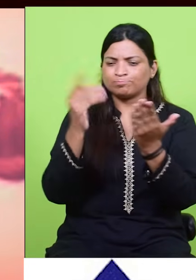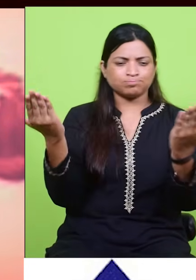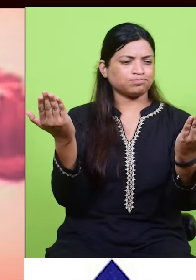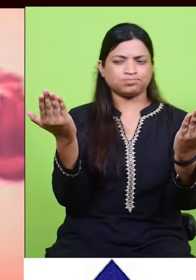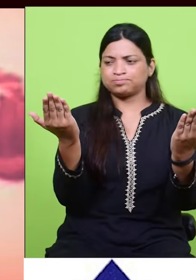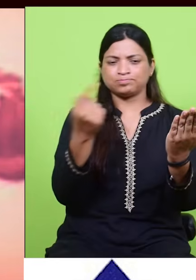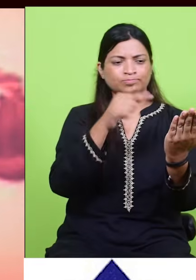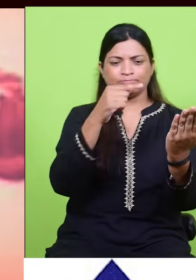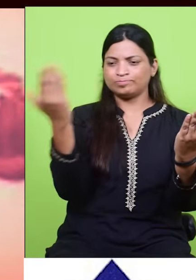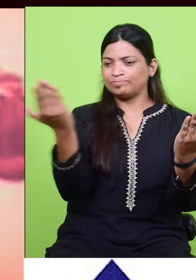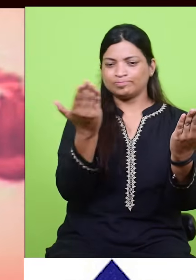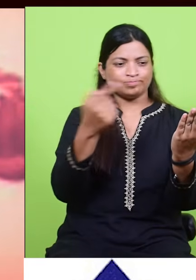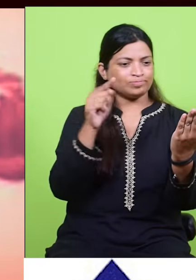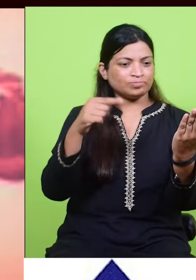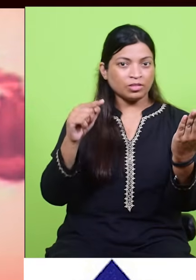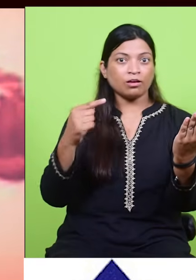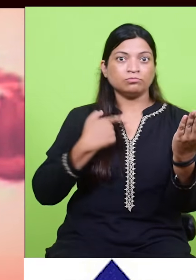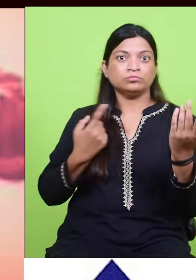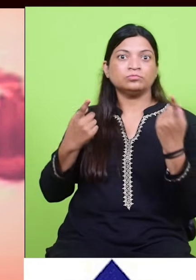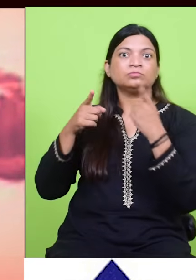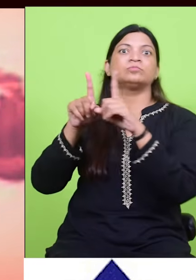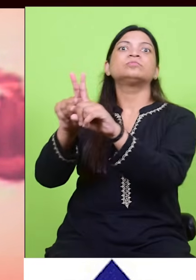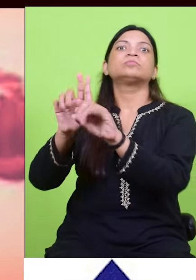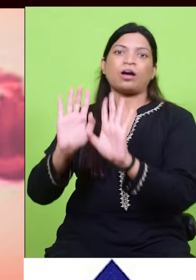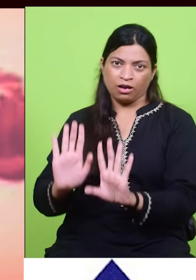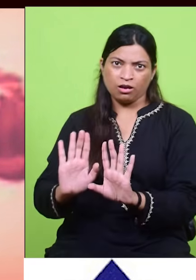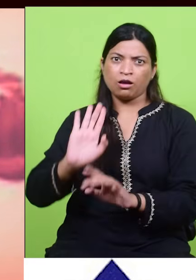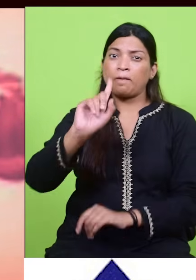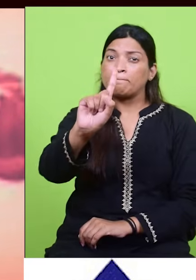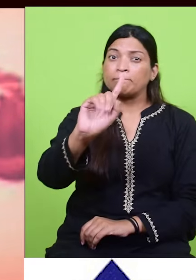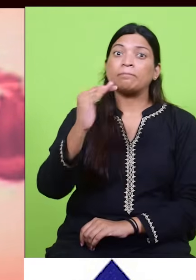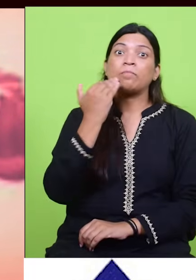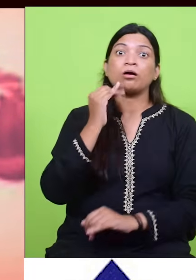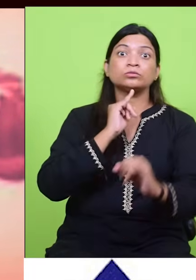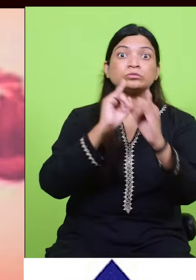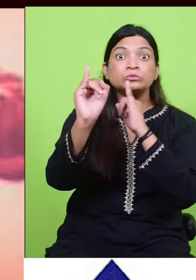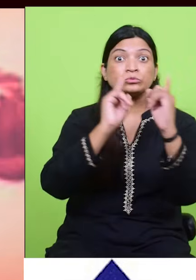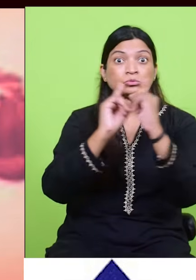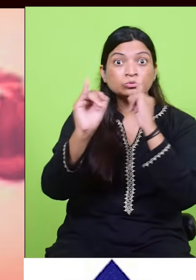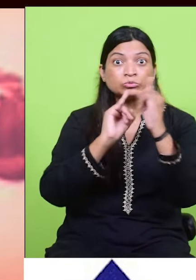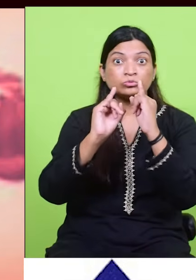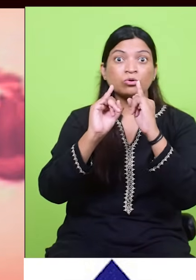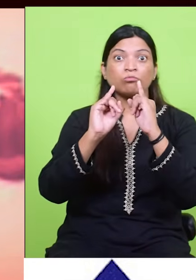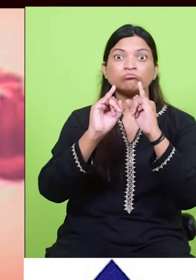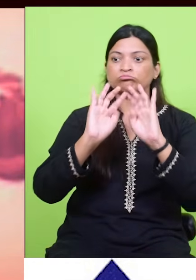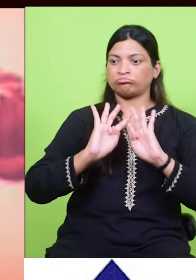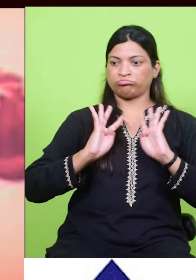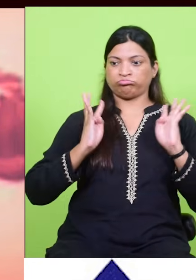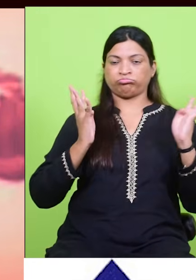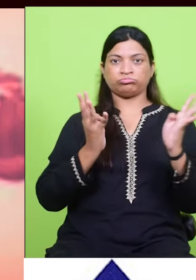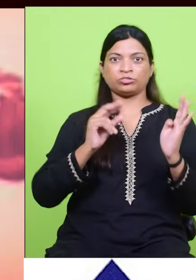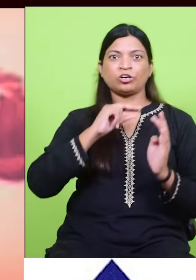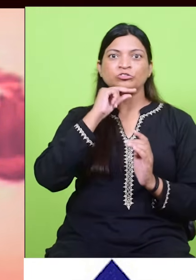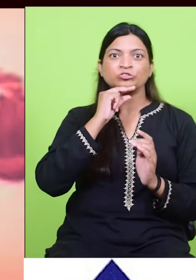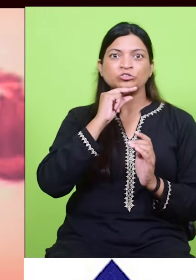मैं साथ थी, लेकिन इंटरव्यू बोर्ड के सामने ये अकेली गई थी। मैं वहाँ नहीं थी, कोई और व्यक्ति वहाँ आए थे। उन्होंने बोला